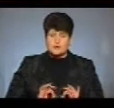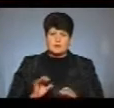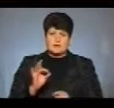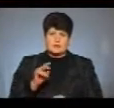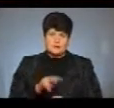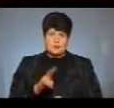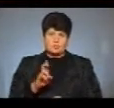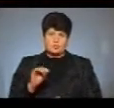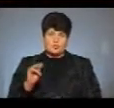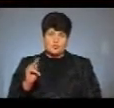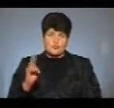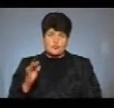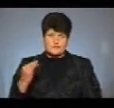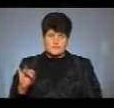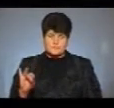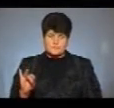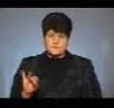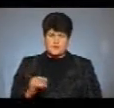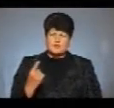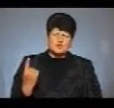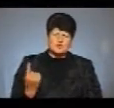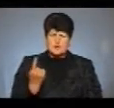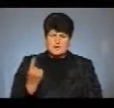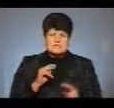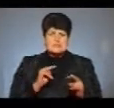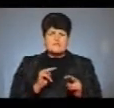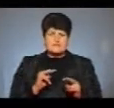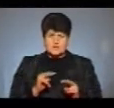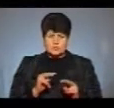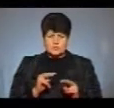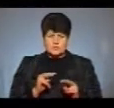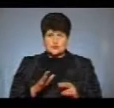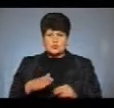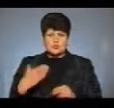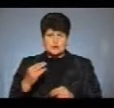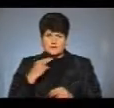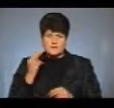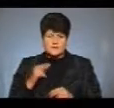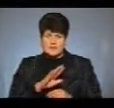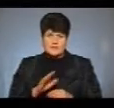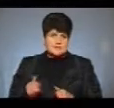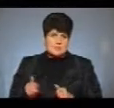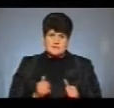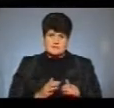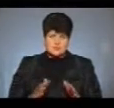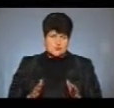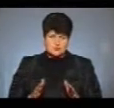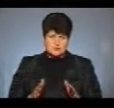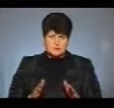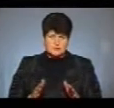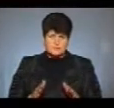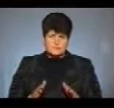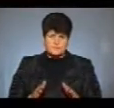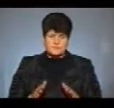Бучковського. Жоден свідок стороною обвинувачення не забезпечений, прокурор повідомив про